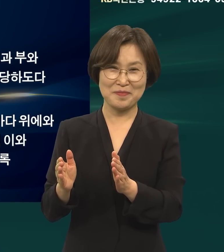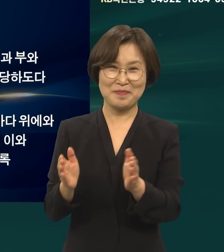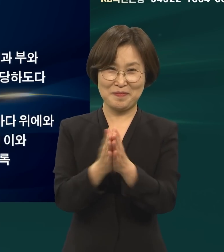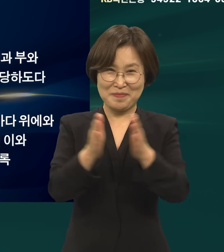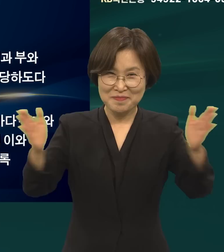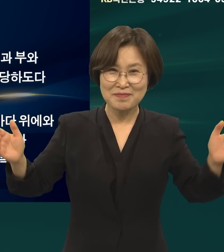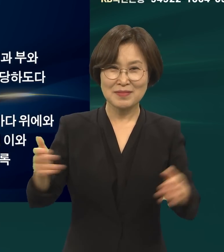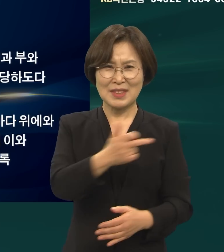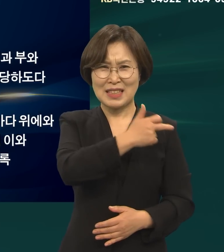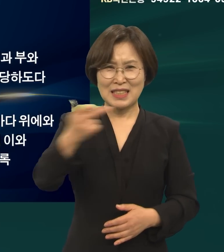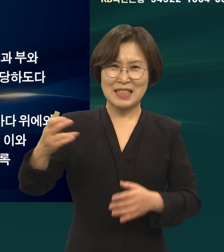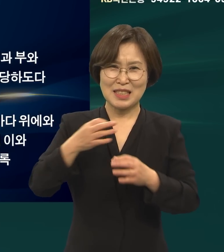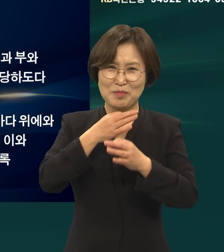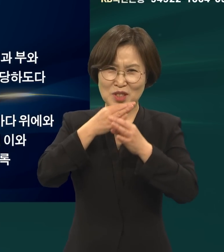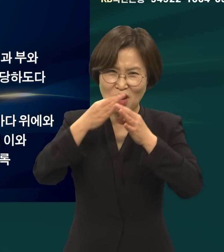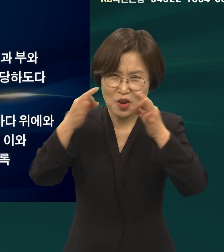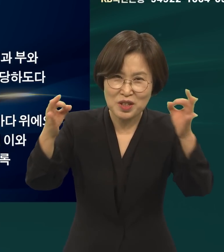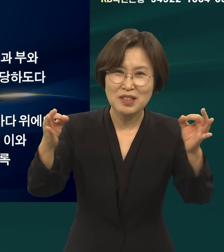시작!